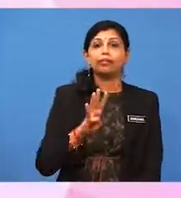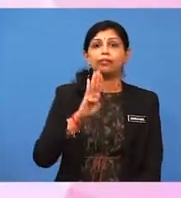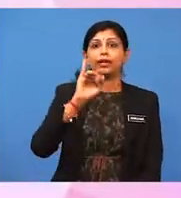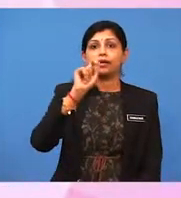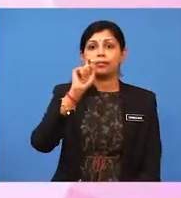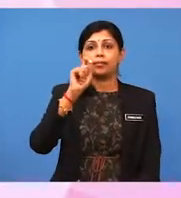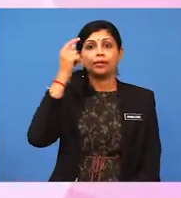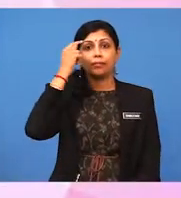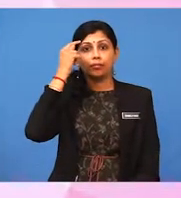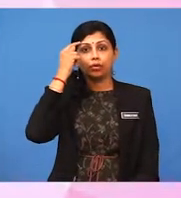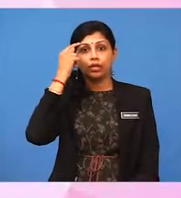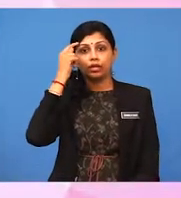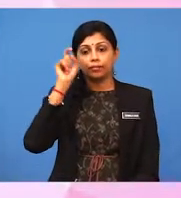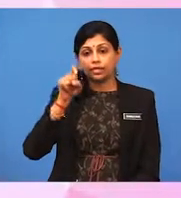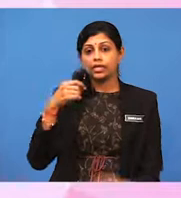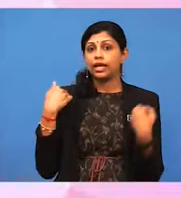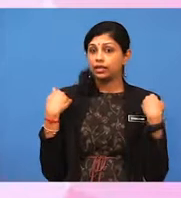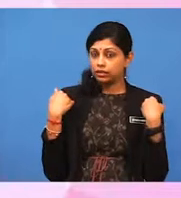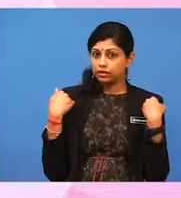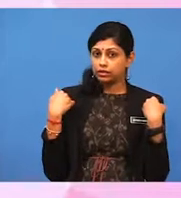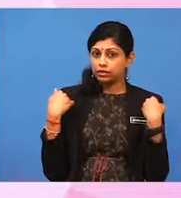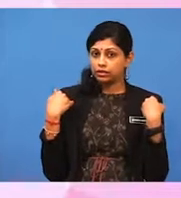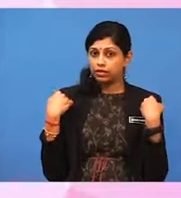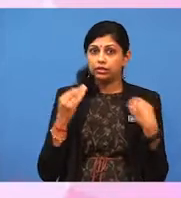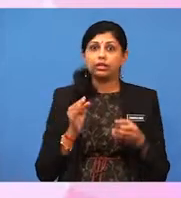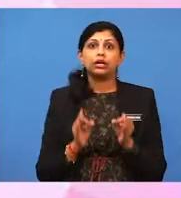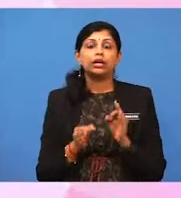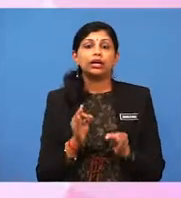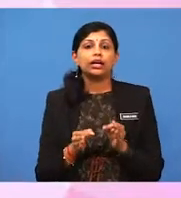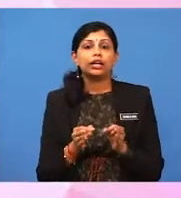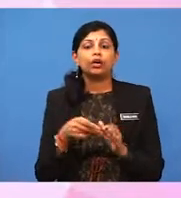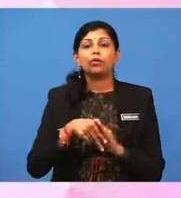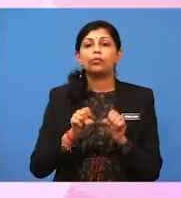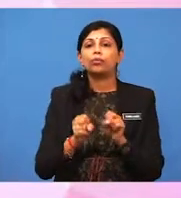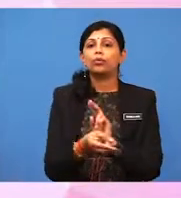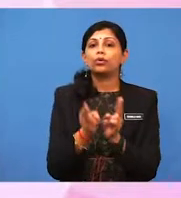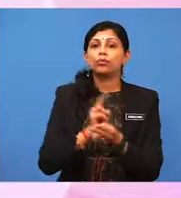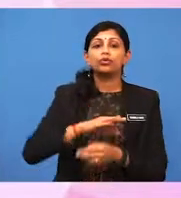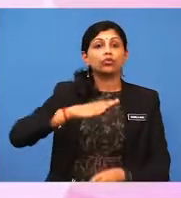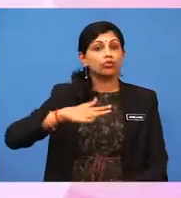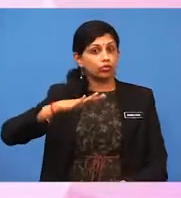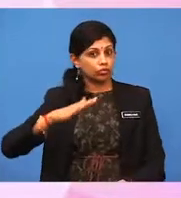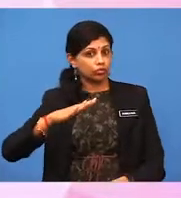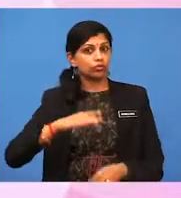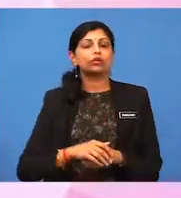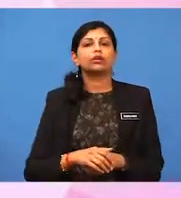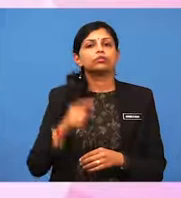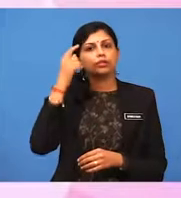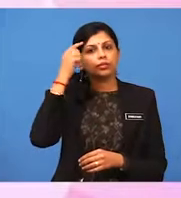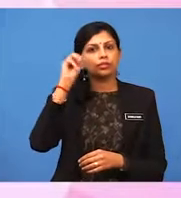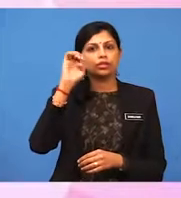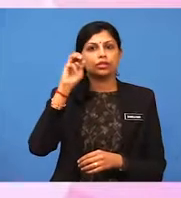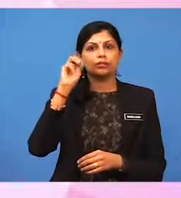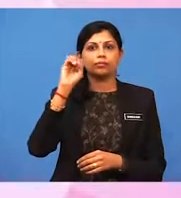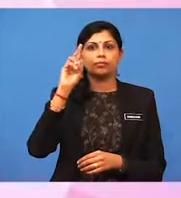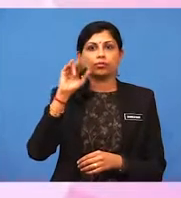diperuntukkan. Manakala, apabila sesuatu pemboleh ubah diisytiharkan sebagai float, maka sebanyak